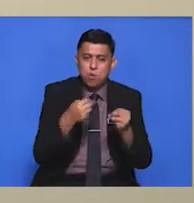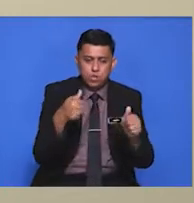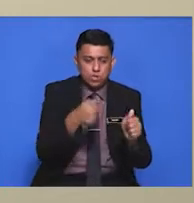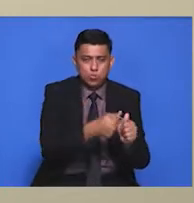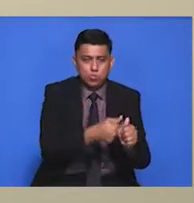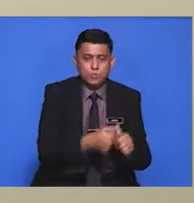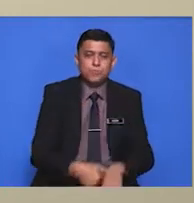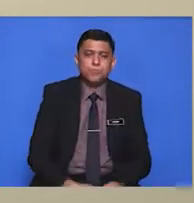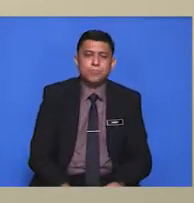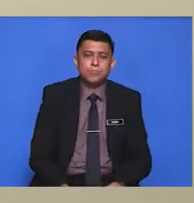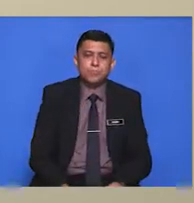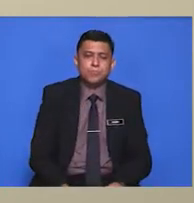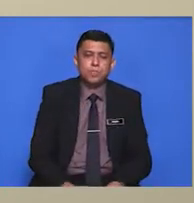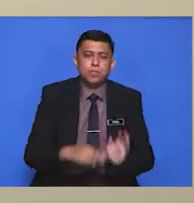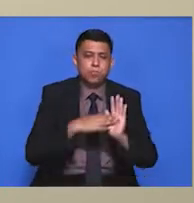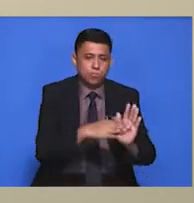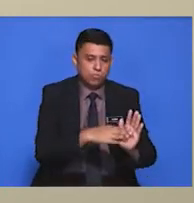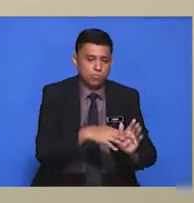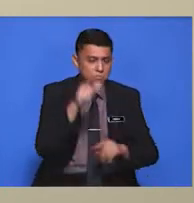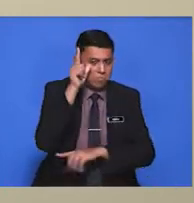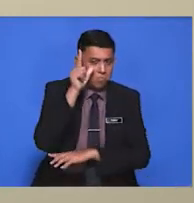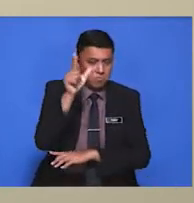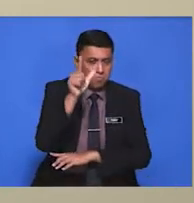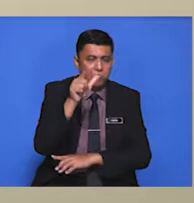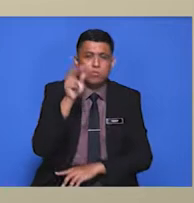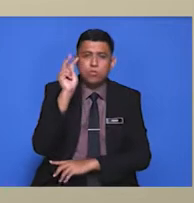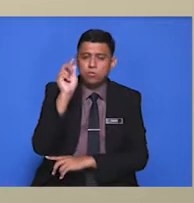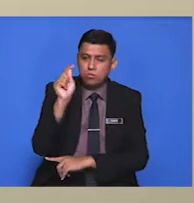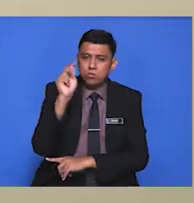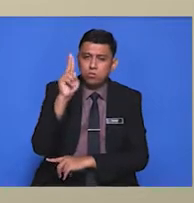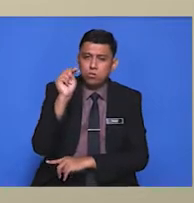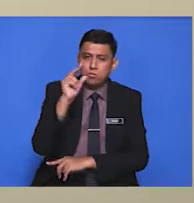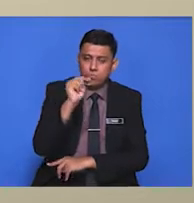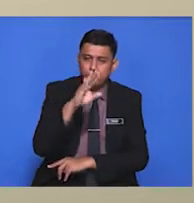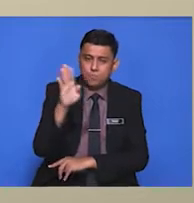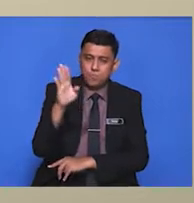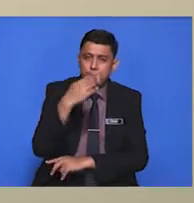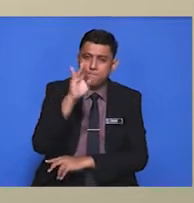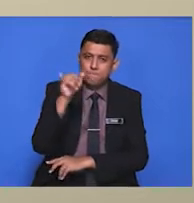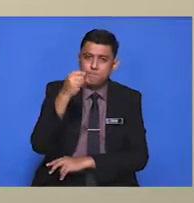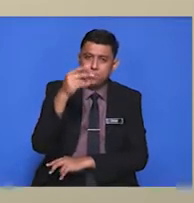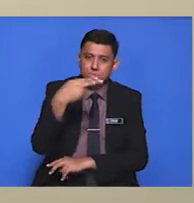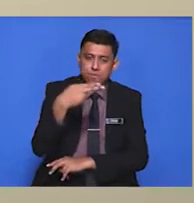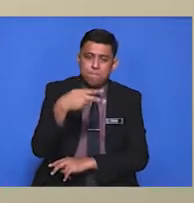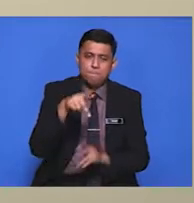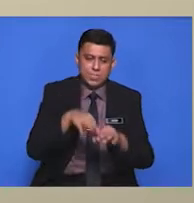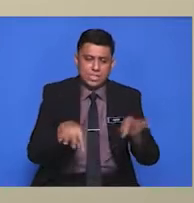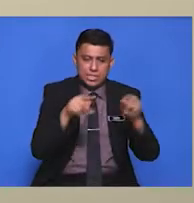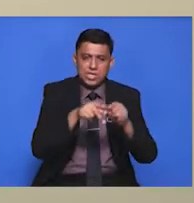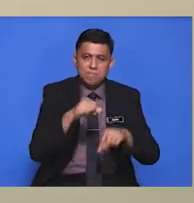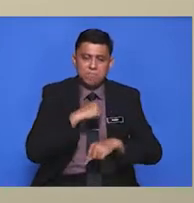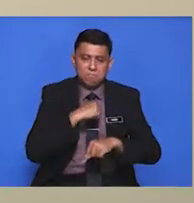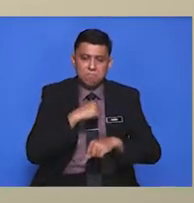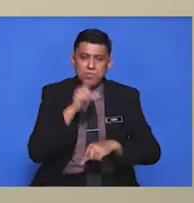Bukti ini juga turut memperlihatkan perwatakan Tuan Binjah, seorang yang mementingkan diri sendiri.